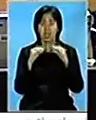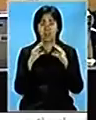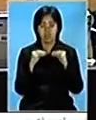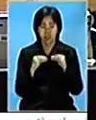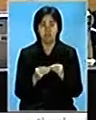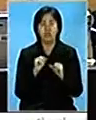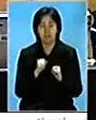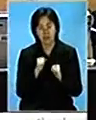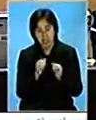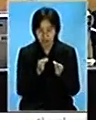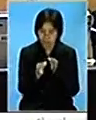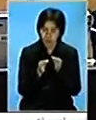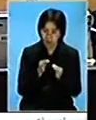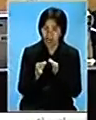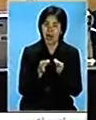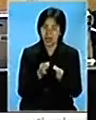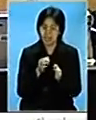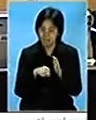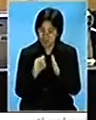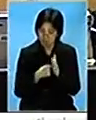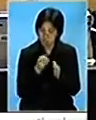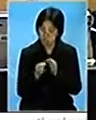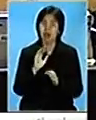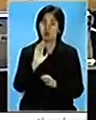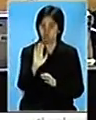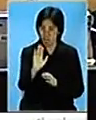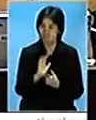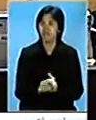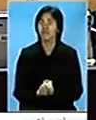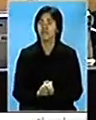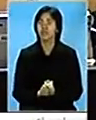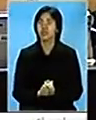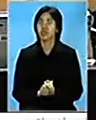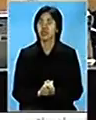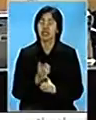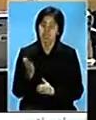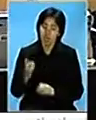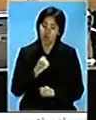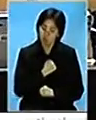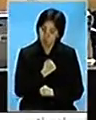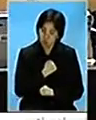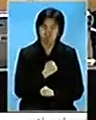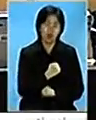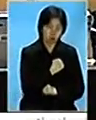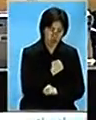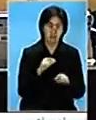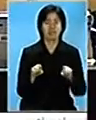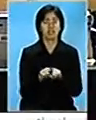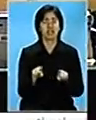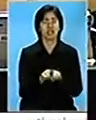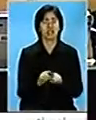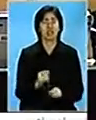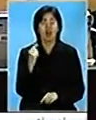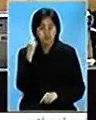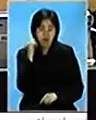ประชุมท่านก็พยายามโน้มน้าวให้เขาเห็นท่านก็พยายามอธิบายเหตุผลของท่านนะครับ ฝั่งนี้เขาก็อดทนท่านก็ต้องอดทนฟังเขาบ้างไม่ใช่ให้เขา